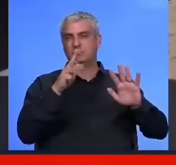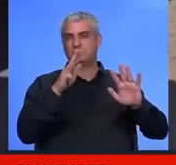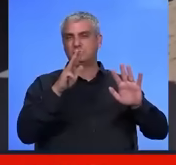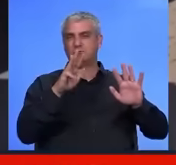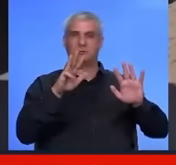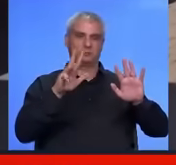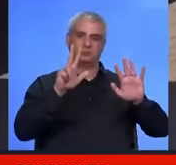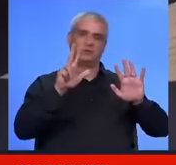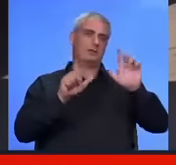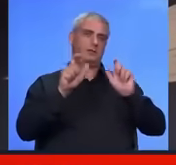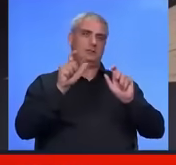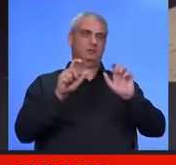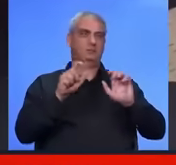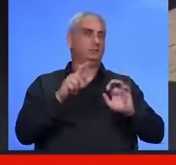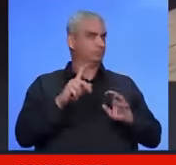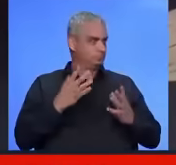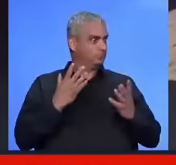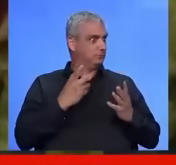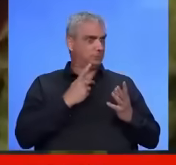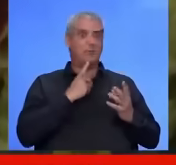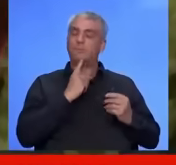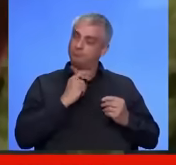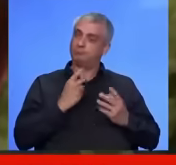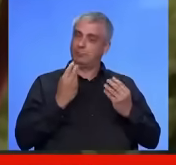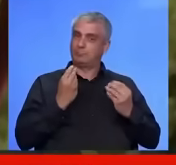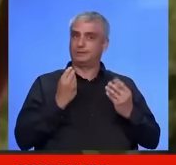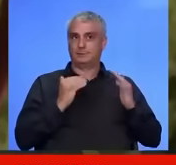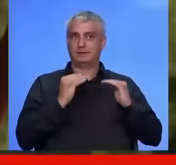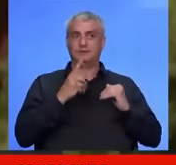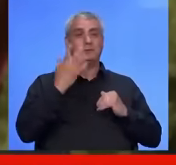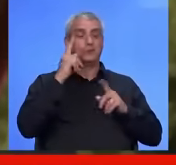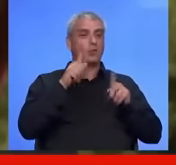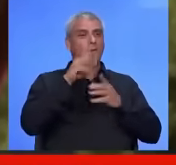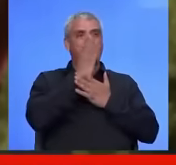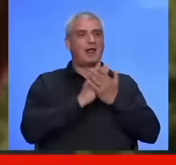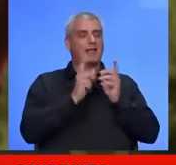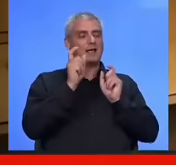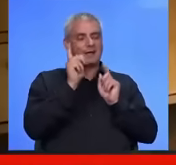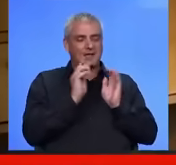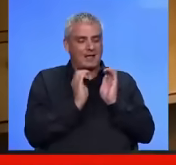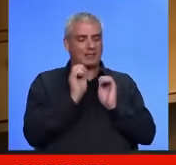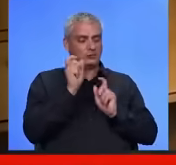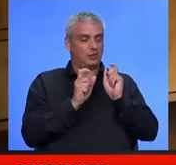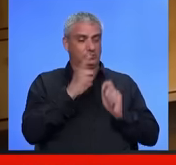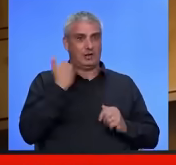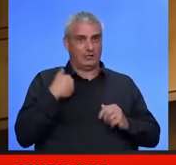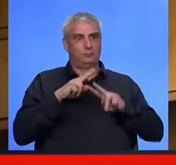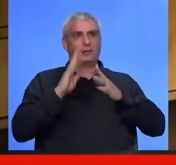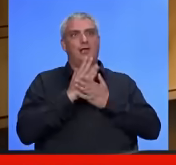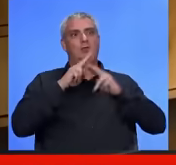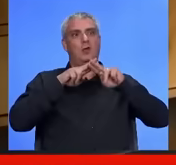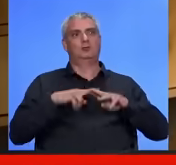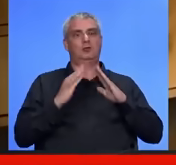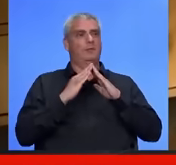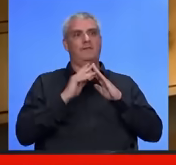8 חבר'ה. זה לא מעט. לא מעט. יוסי כהן שייך לאותו חלק קטן של תושבי קריית שמונה שהחליטו להישאר בבית